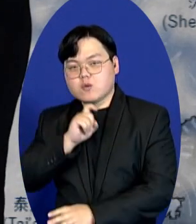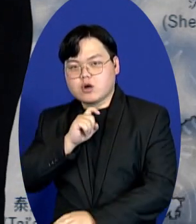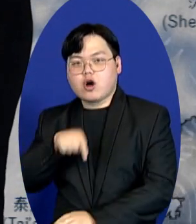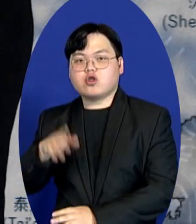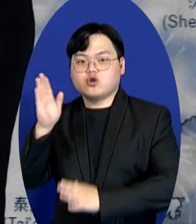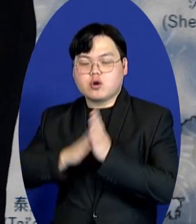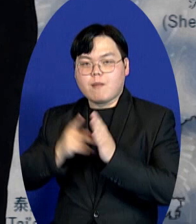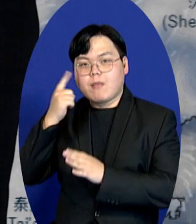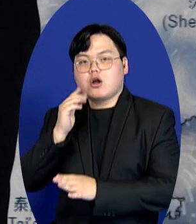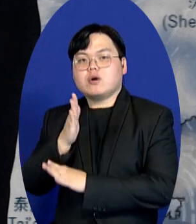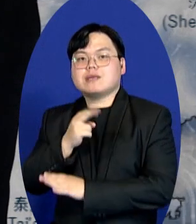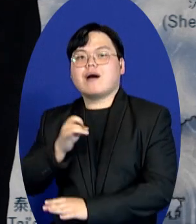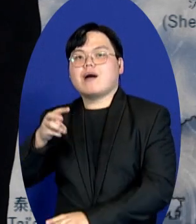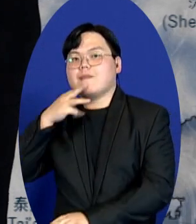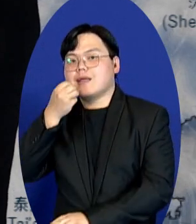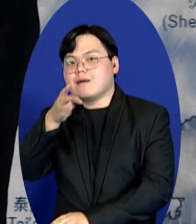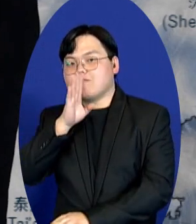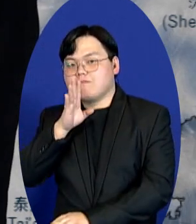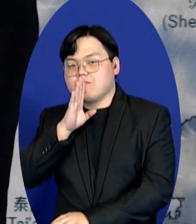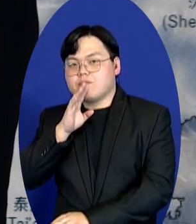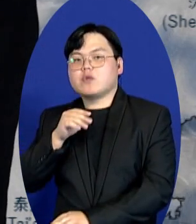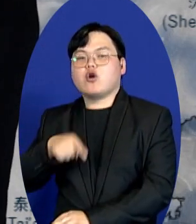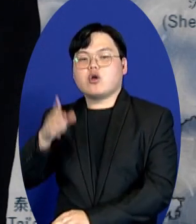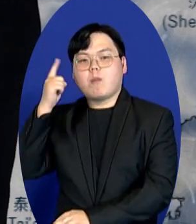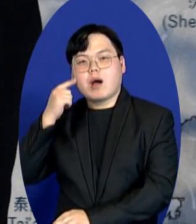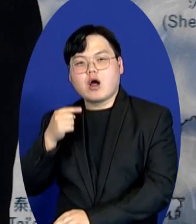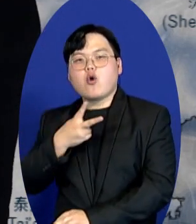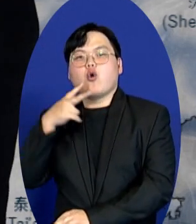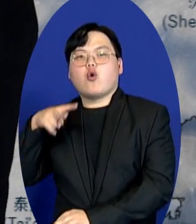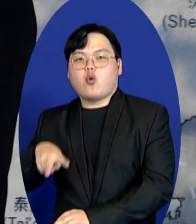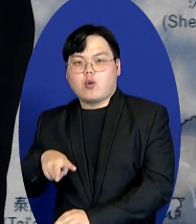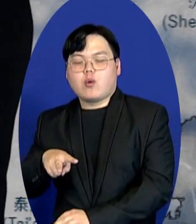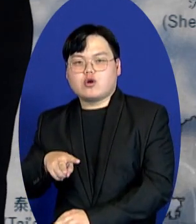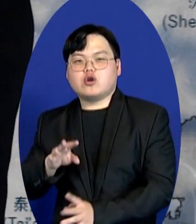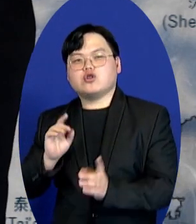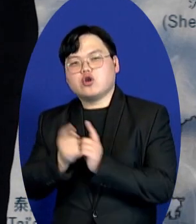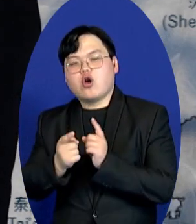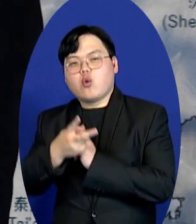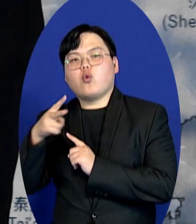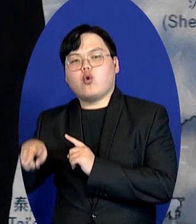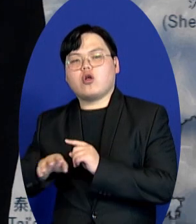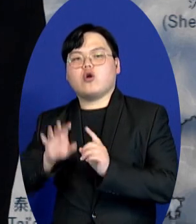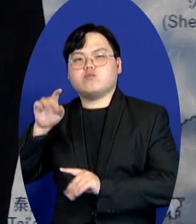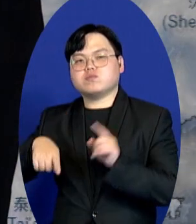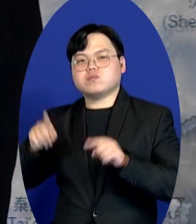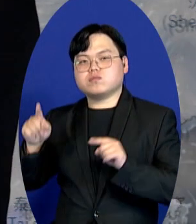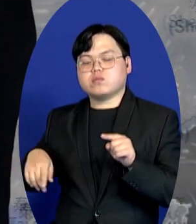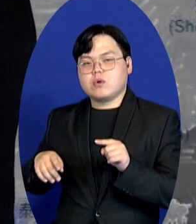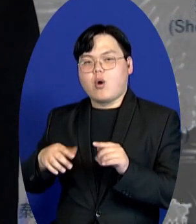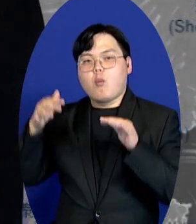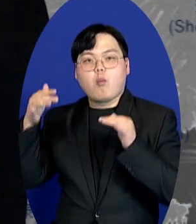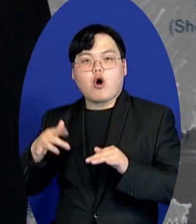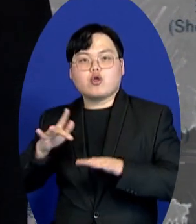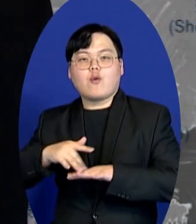Одоо нэгэн шинэ маргааш төрийн цагийн гарын мэдээллийг танилцуулъя. За, өнөө маргааш өвлийн маасны хувьд бол ихэх нутгаараа солигдмал уултай байна. За, хурдан тусны хувьд бол төвийн